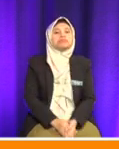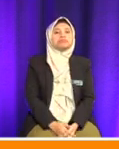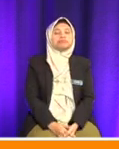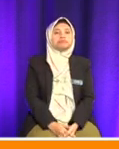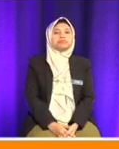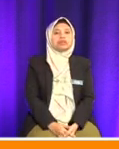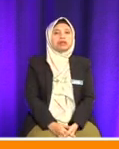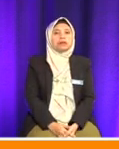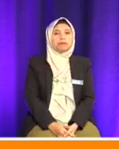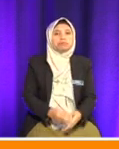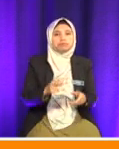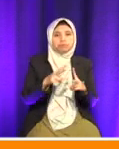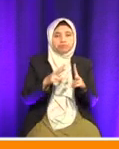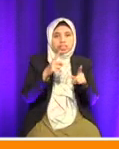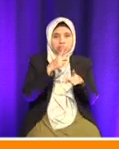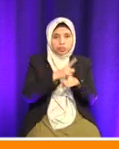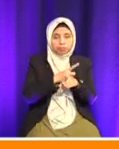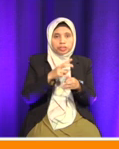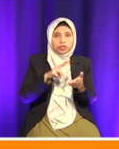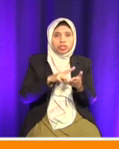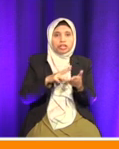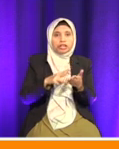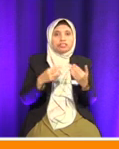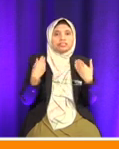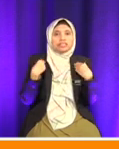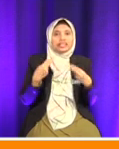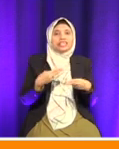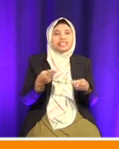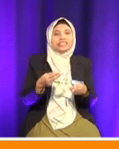bacaannya itu betul ada gajah